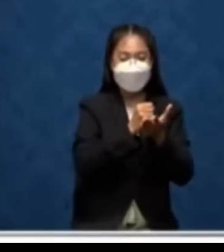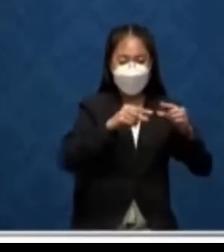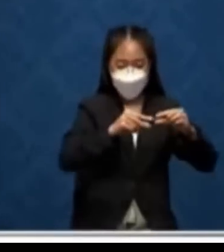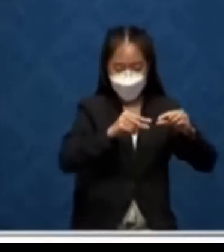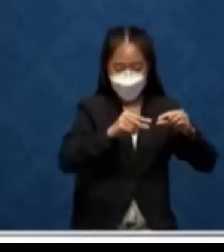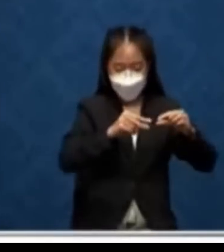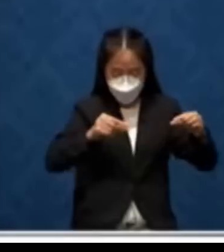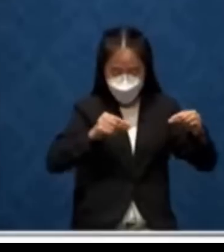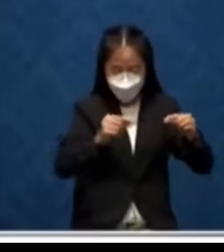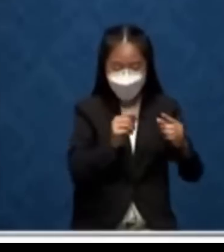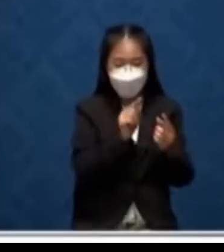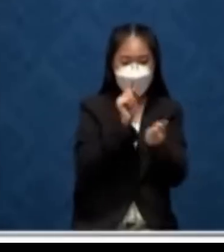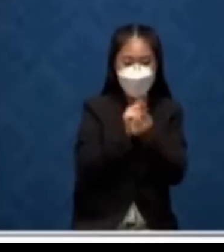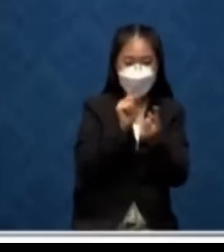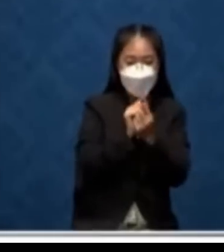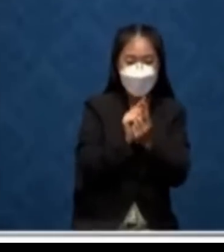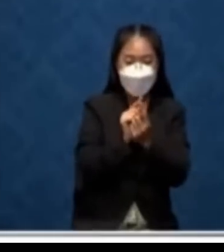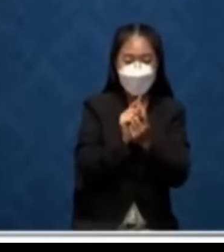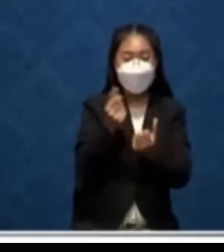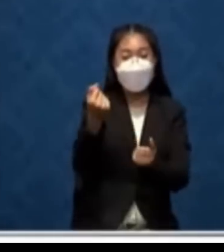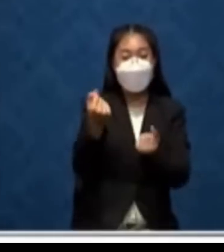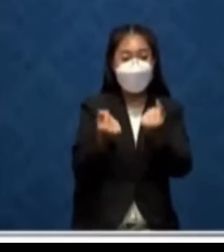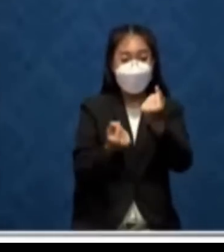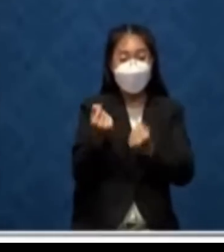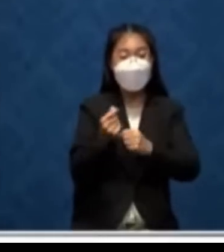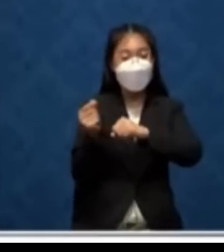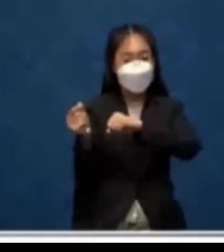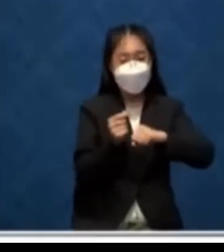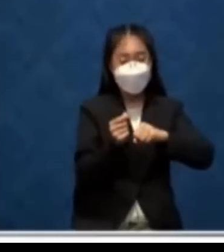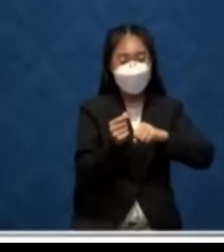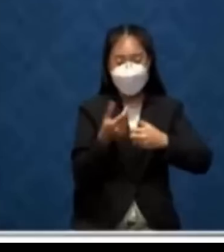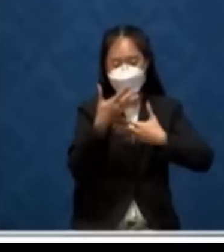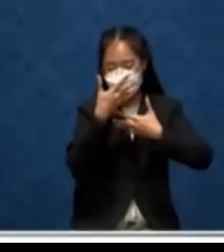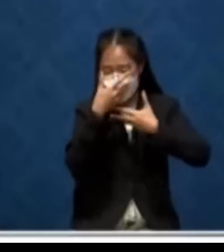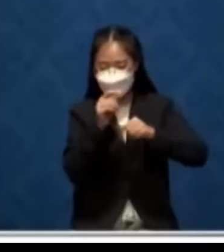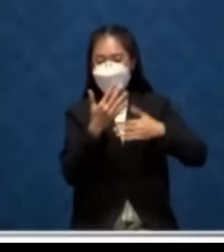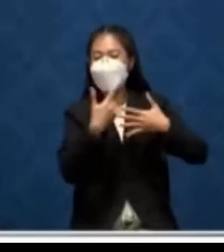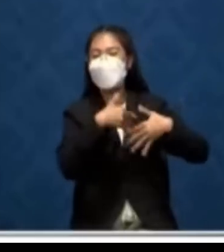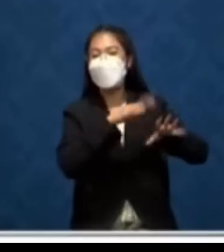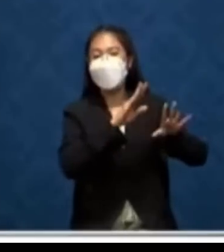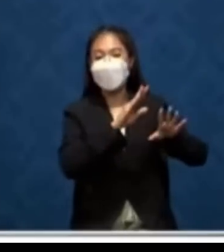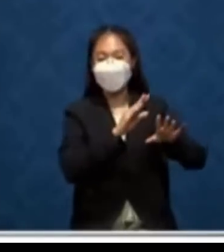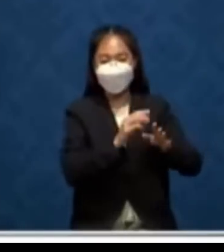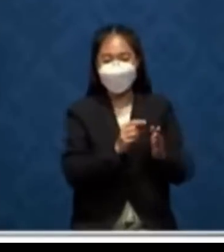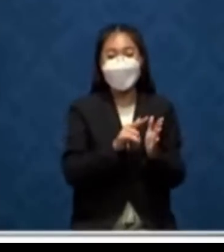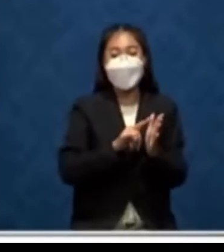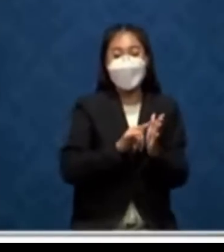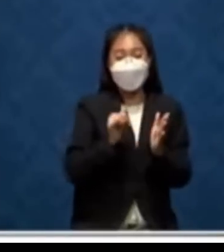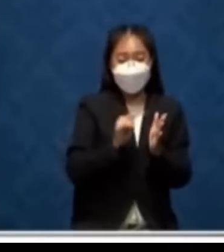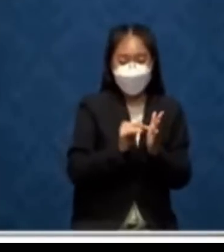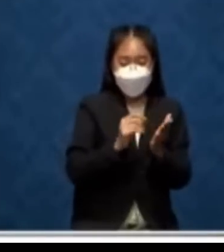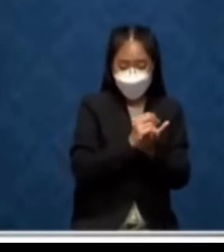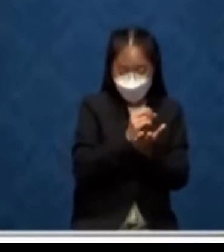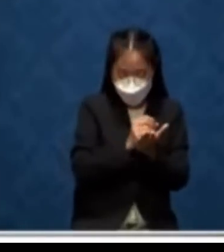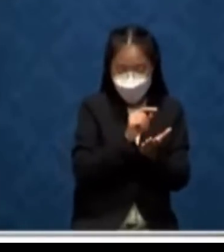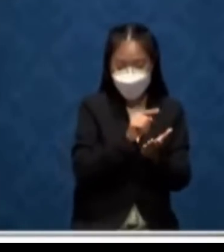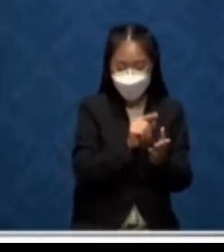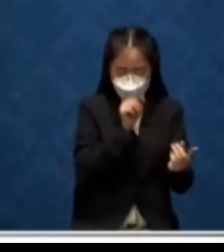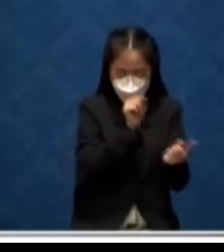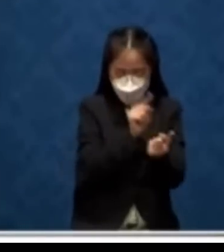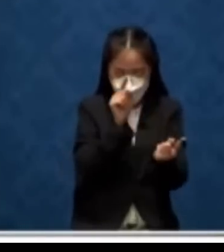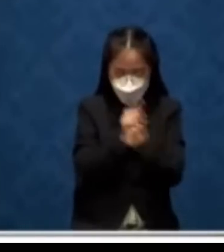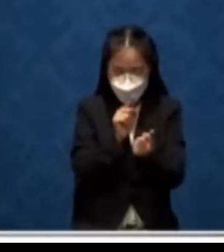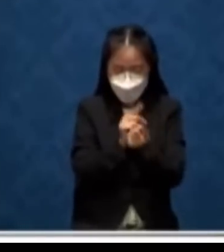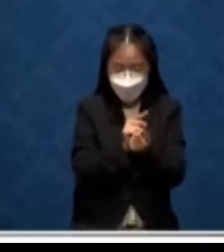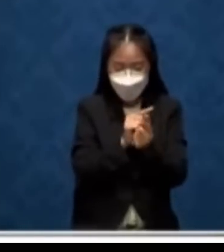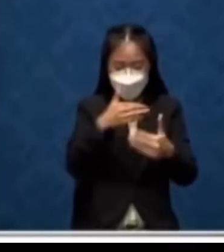ถมินิแวนที่ตู้ฮาวใช้ประจำก็ปล่อยทิ้งไว้ตรงนั้นขนาดว่ายาที่เอาไปหลบกันง่ายๆโง่ๆอยู่มุ